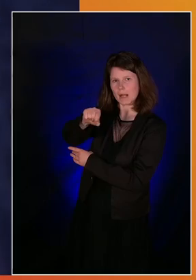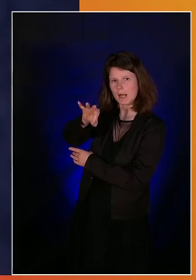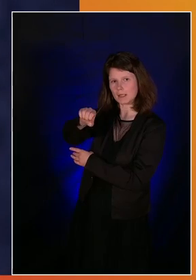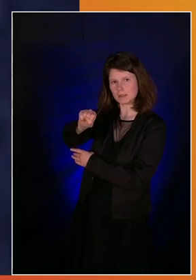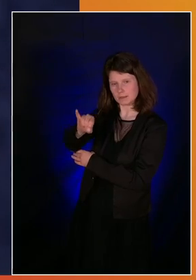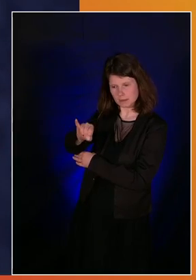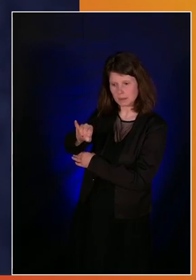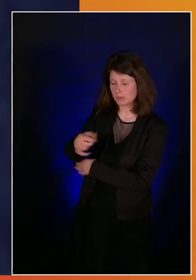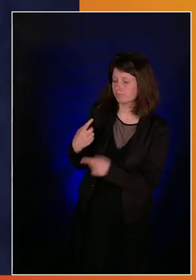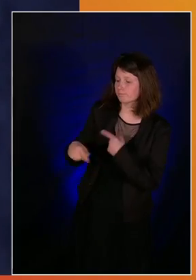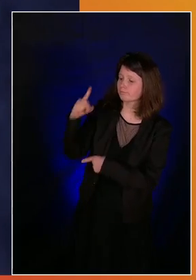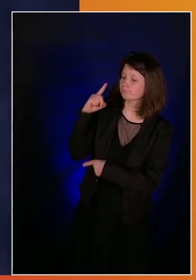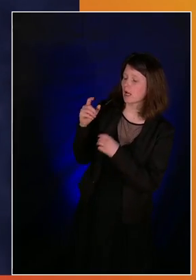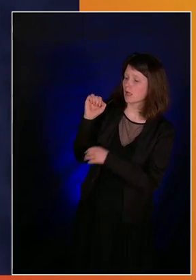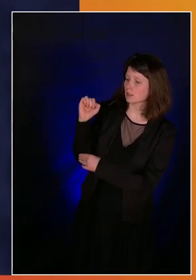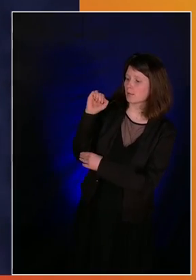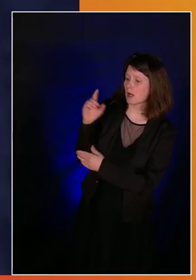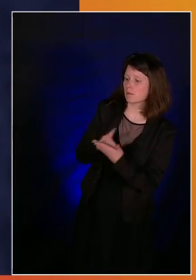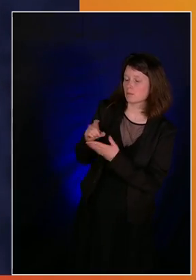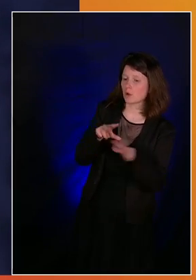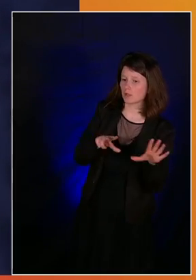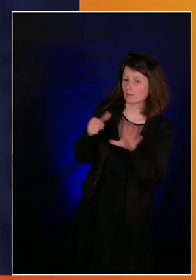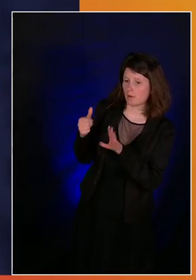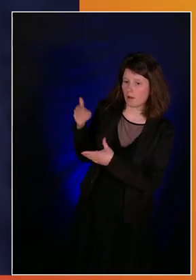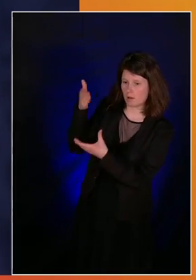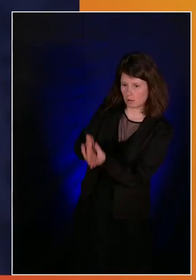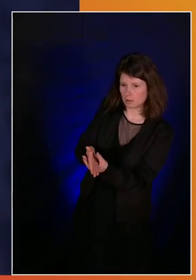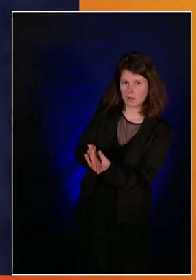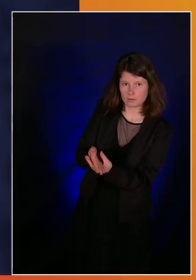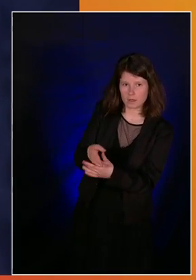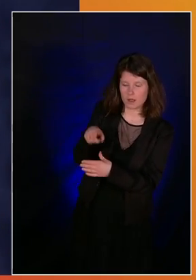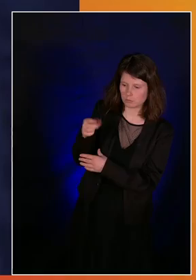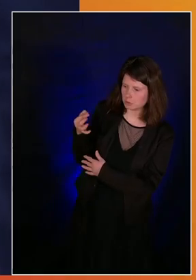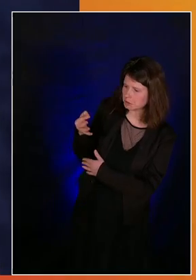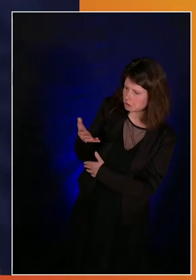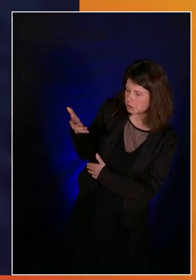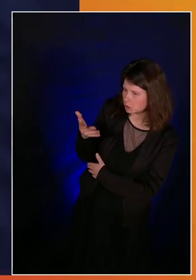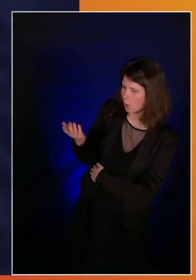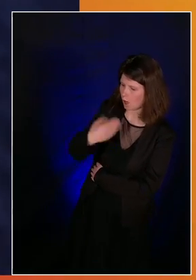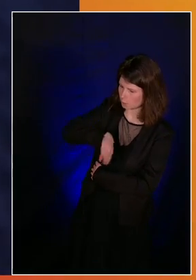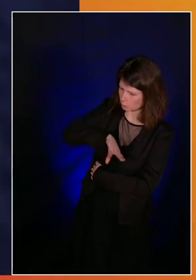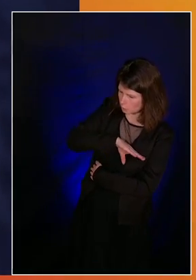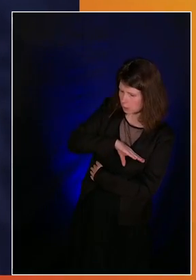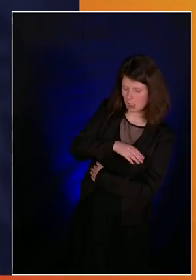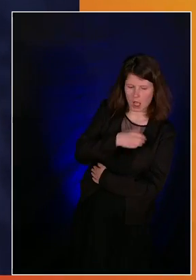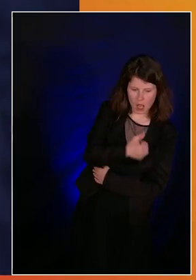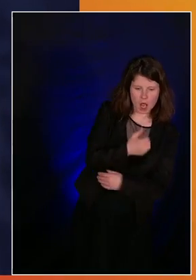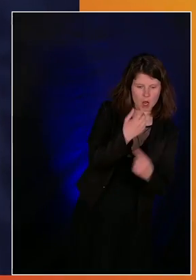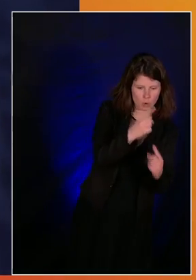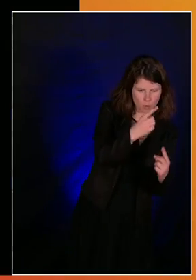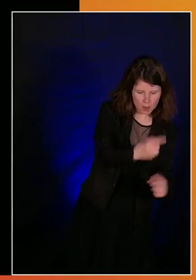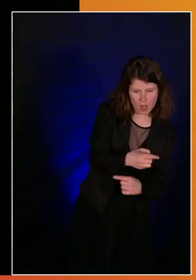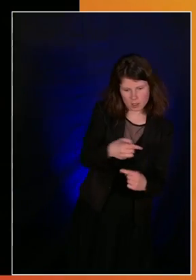du tarngaron intervenu disant que le le souci la responsabilité incomba à une seule personne on n'est pas